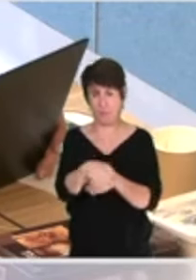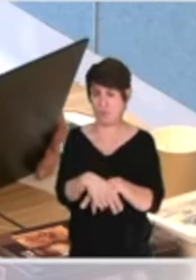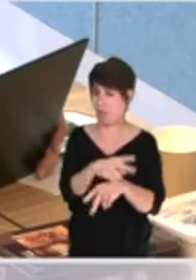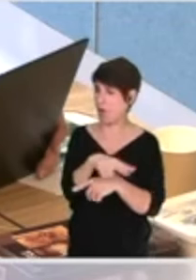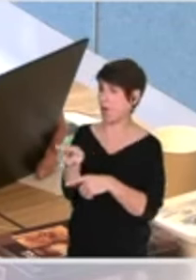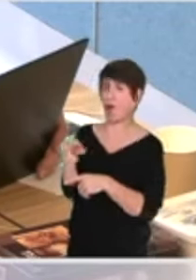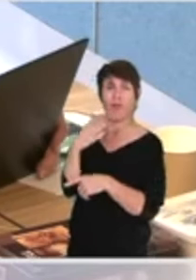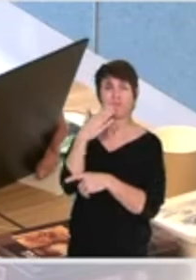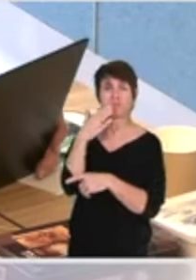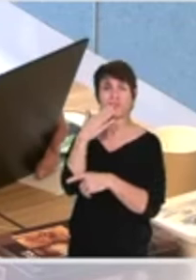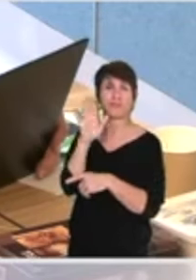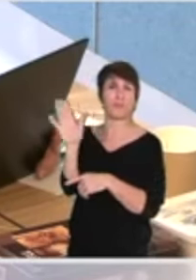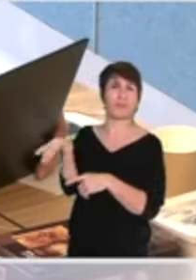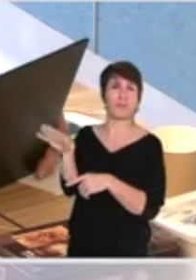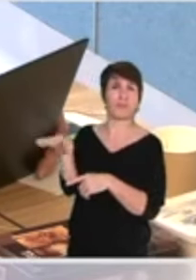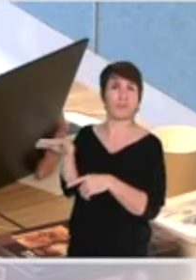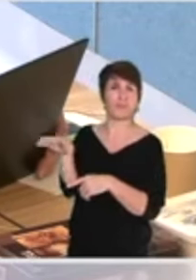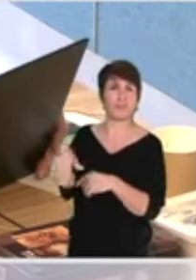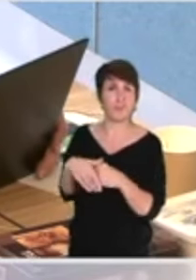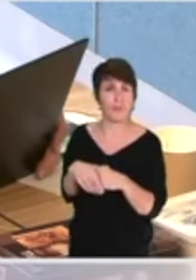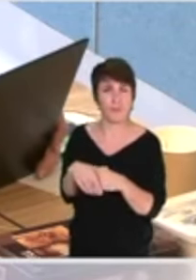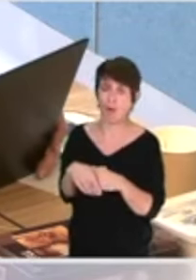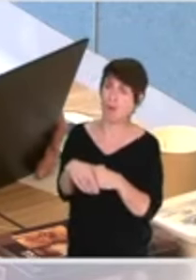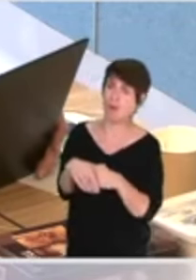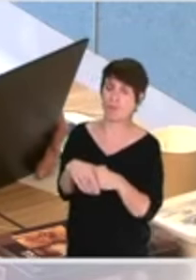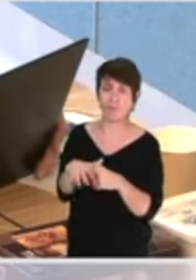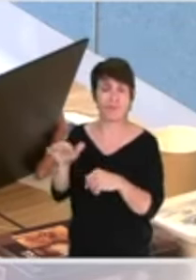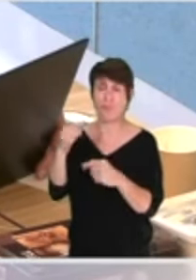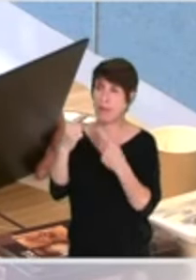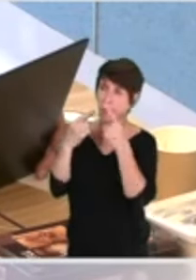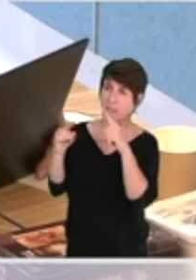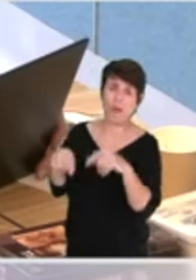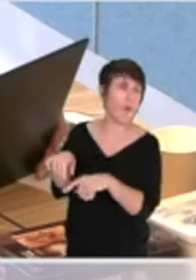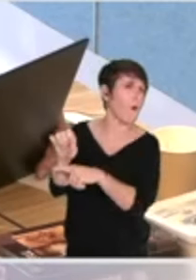manifestez pour les habitants qui n'ont pas le bonheur d'être de votre avis.